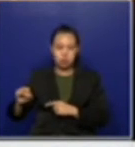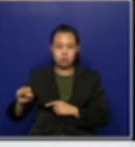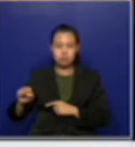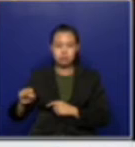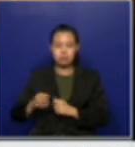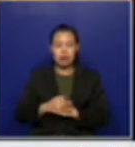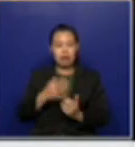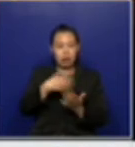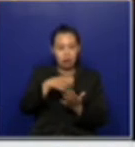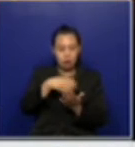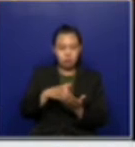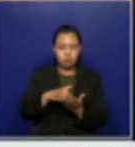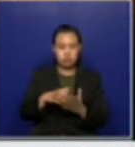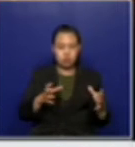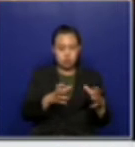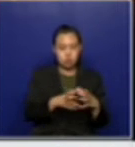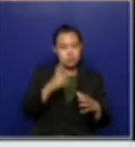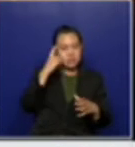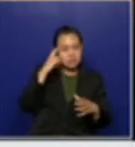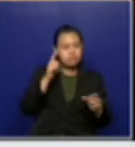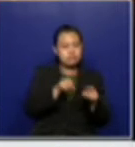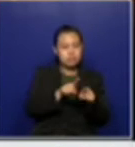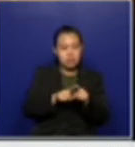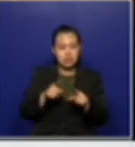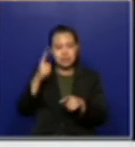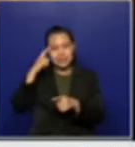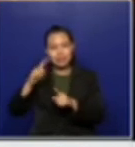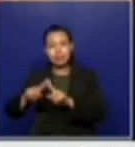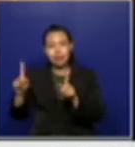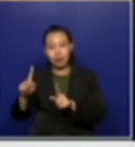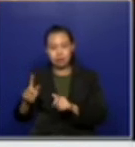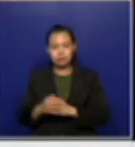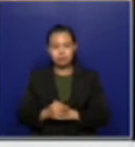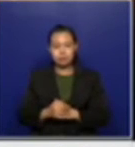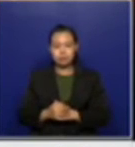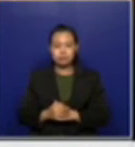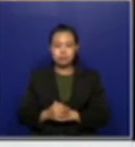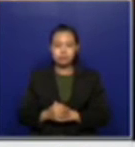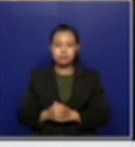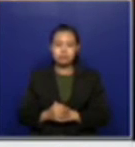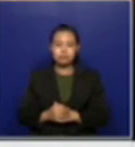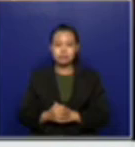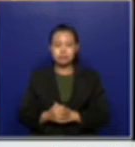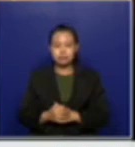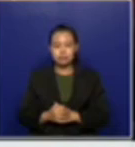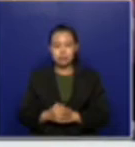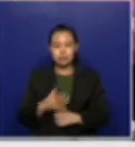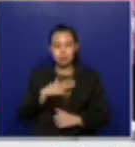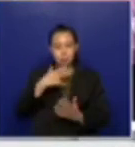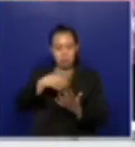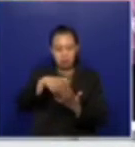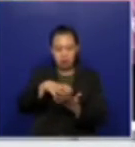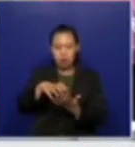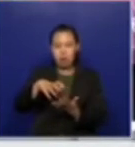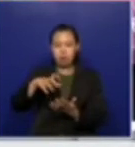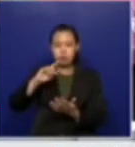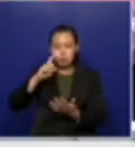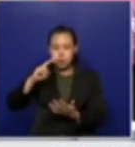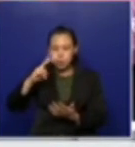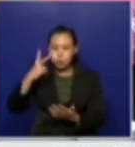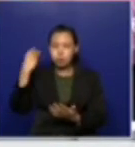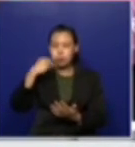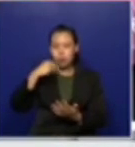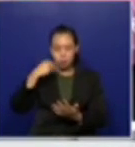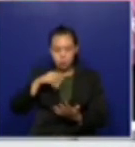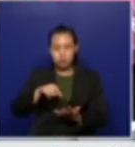อดทั้งฝ่ายค้านและฝ่ายรัฐบาลผมเองได้เคยอภิปรายเรื่องบ่อนการพนันในสภาแห่งนี้ก็หลายครั้งท่านประธาน